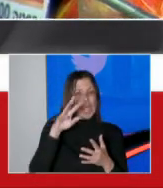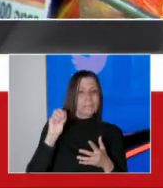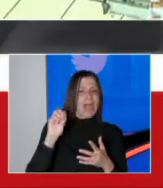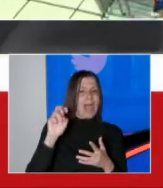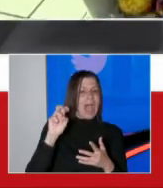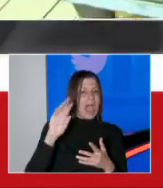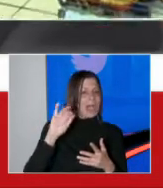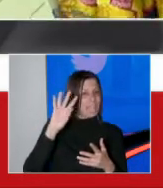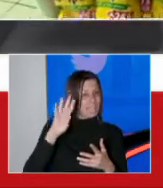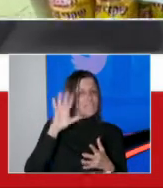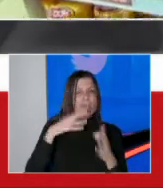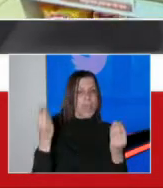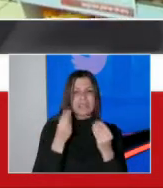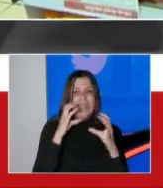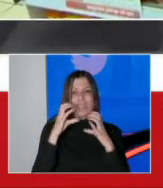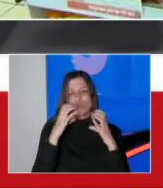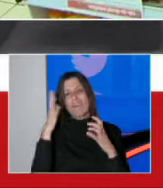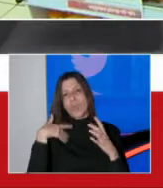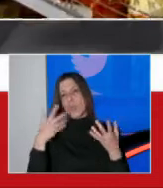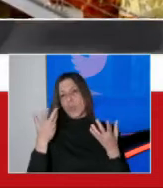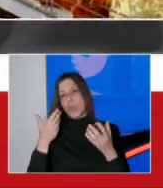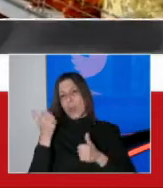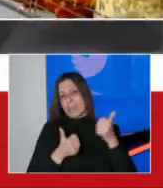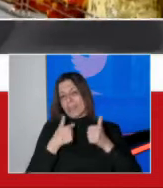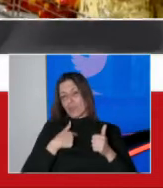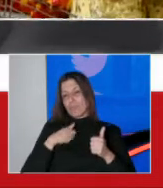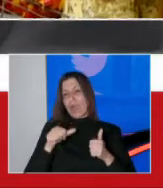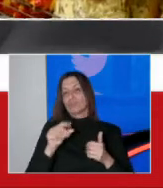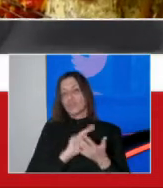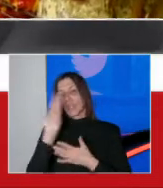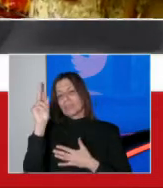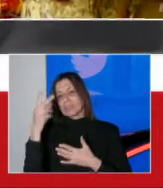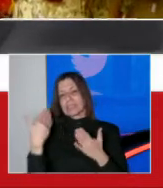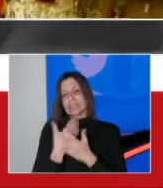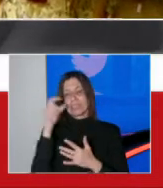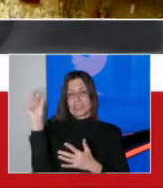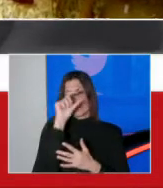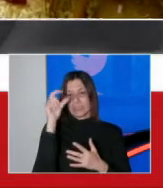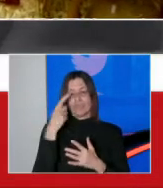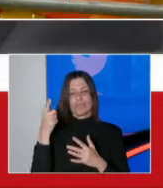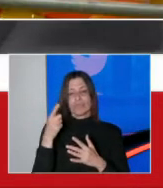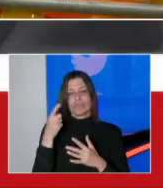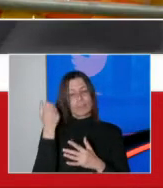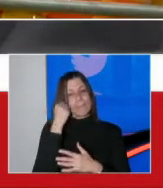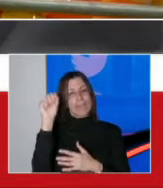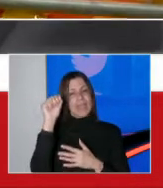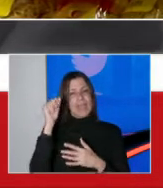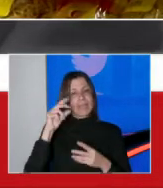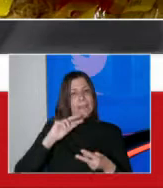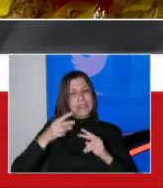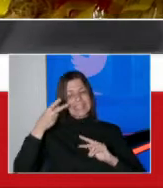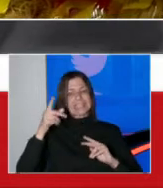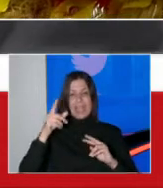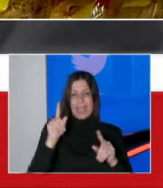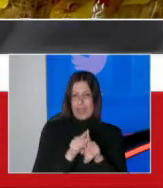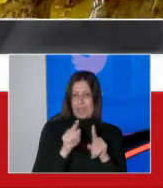גם בכמעט כל אמצעי התקשורת, אפילו אצל המתחרים שלנו בערוץ 12, כותרות מסביב למרד הפסטה, מספרים, כמו שאתם מראים